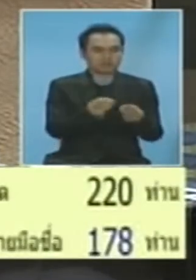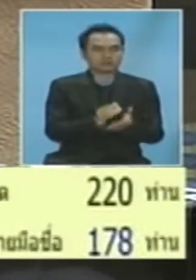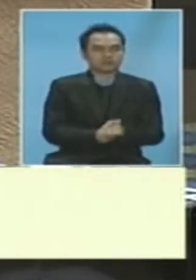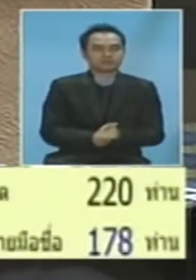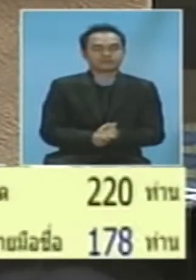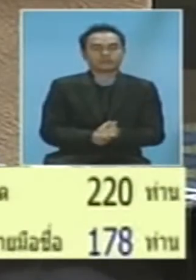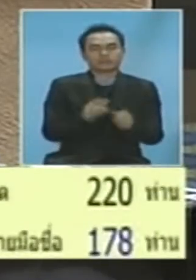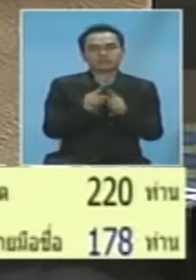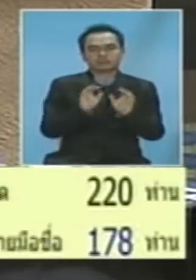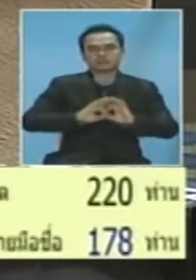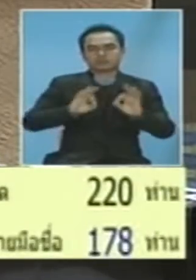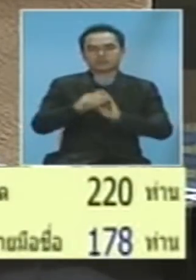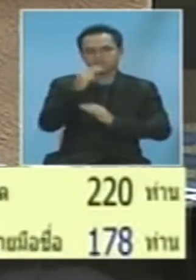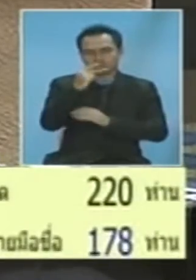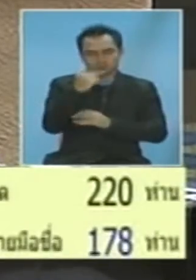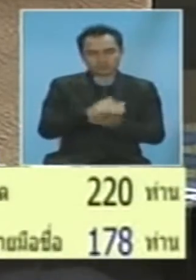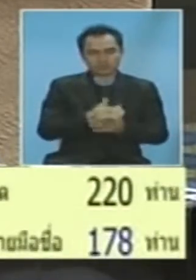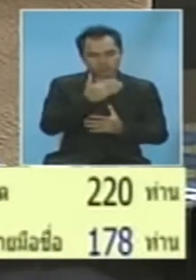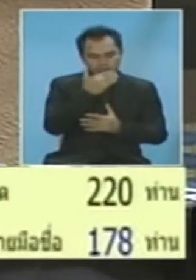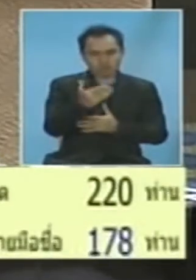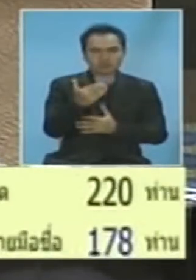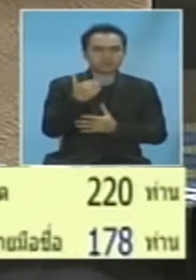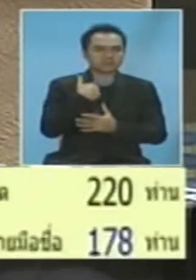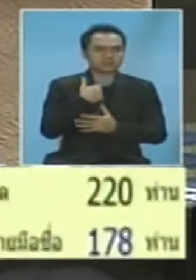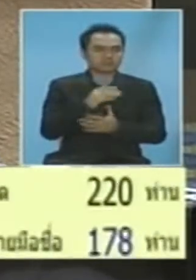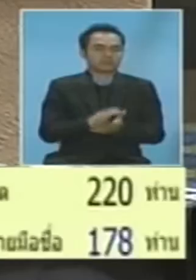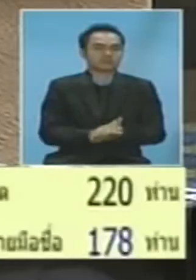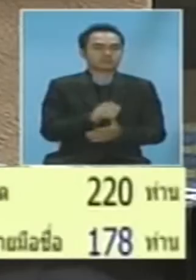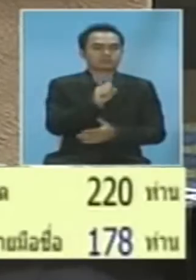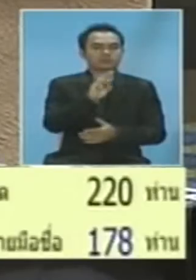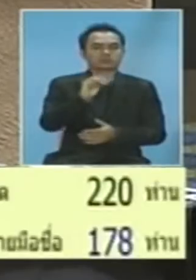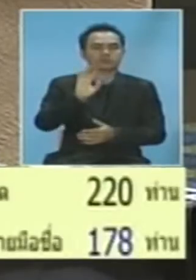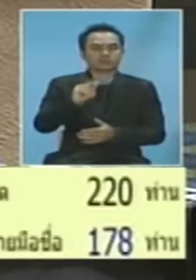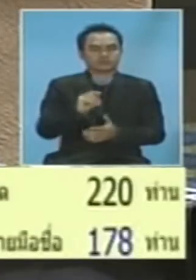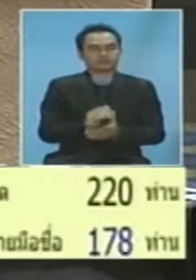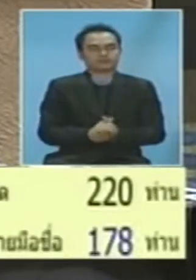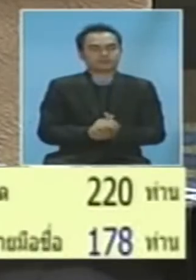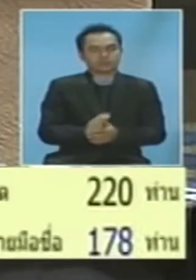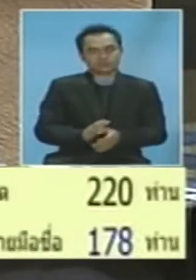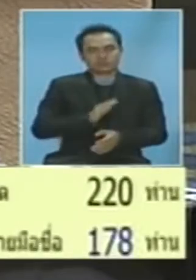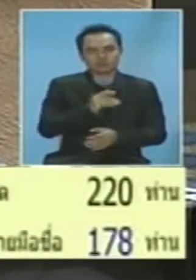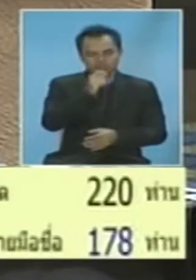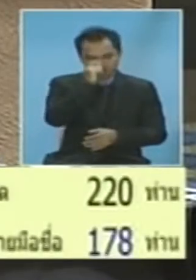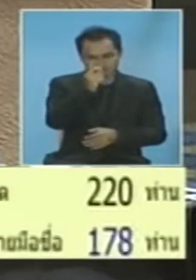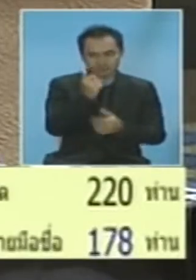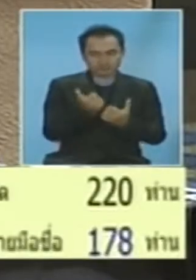าท่านสมาชิกสภานิติบัญญัติแห่งชาติผู้ทรงเกียรติที่เคารพ